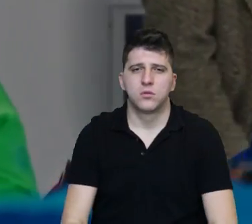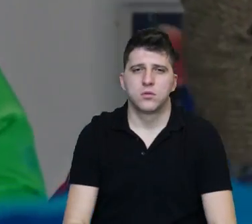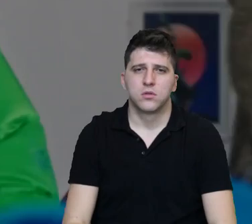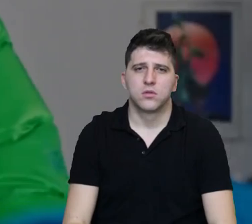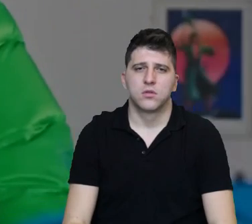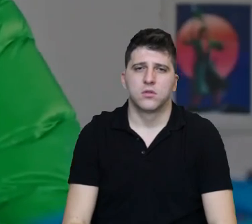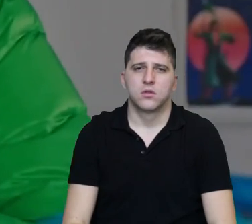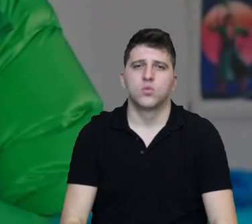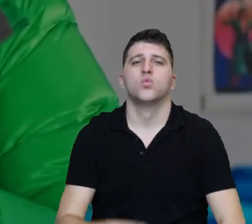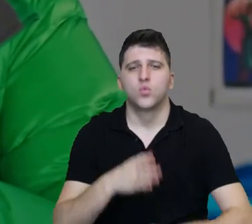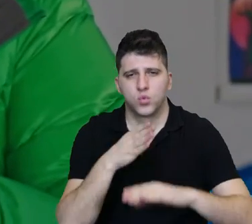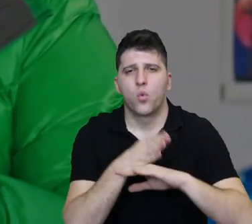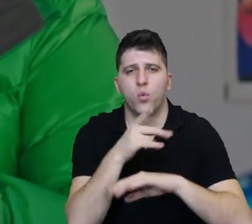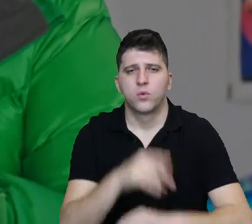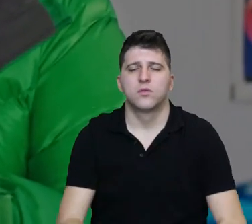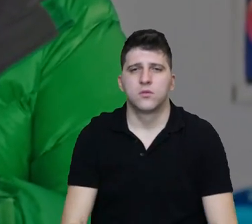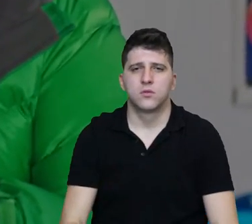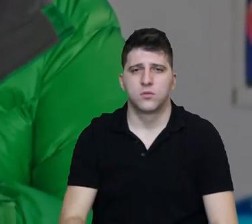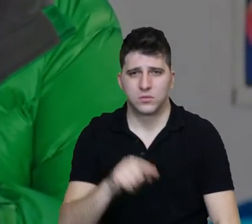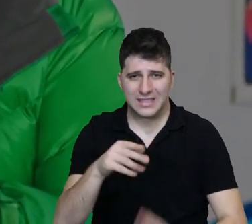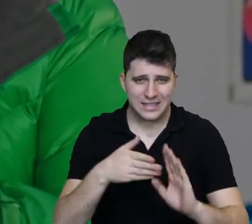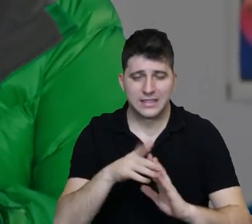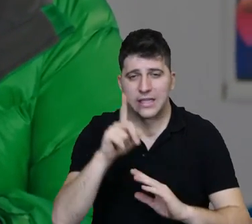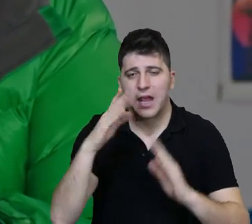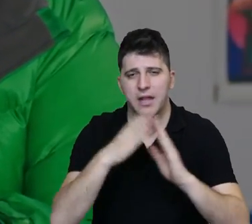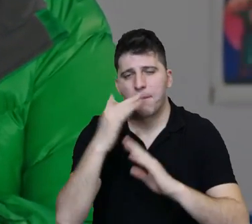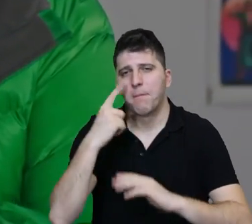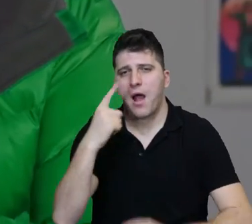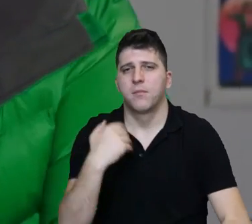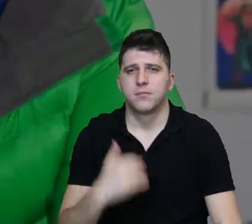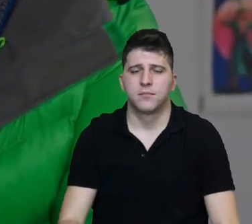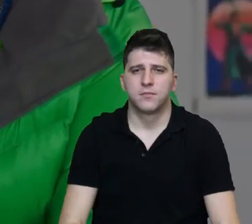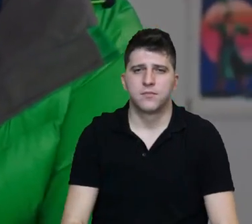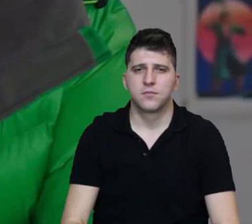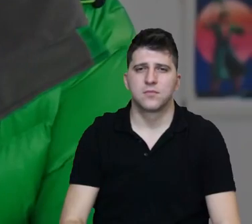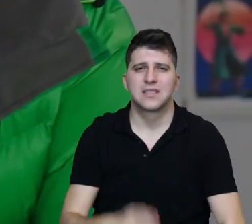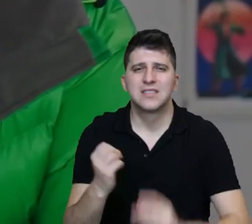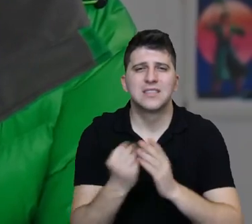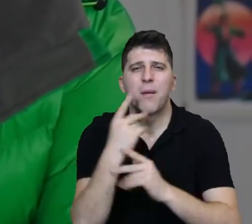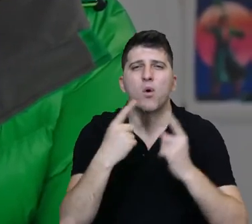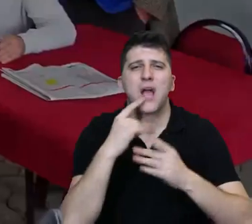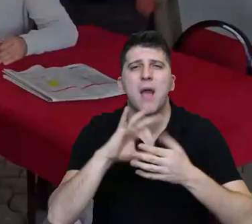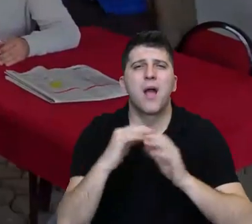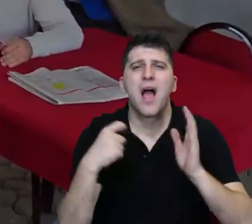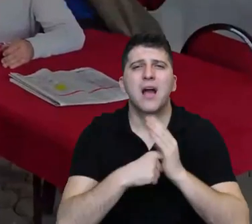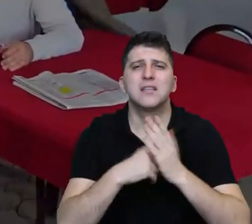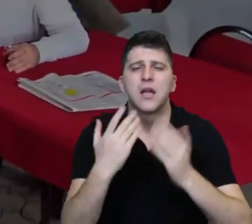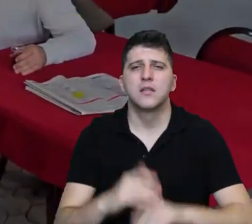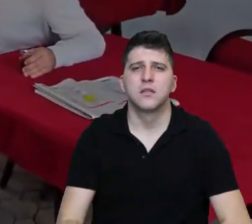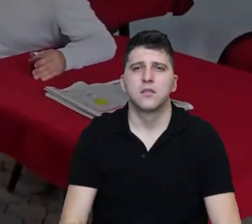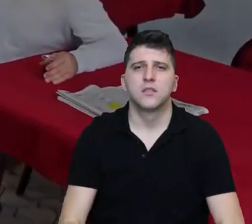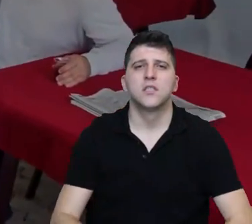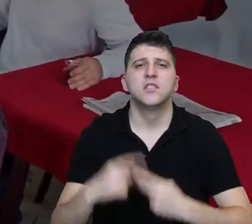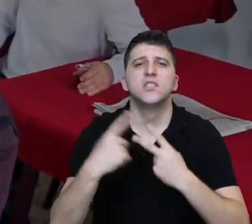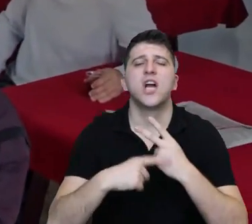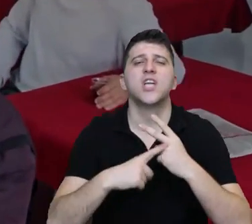izliyor. Doğru söylüyorsun. Buradan çıkınca ilk iş gidip oraya bakalım. Şu sabah konuştuğumuz emlakçının adı neydi?